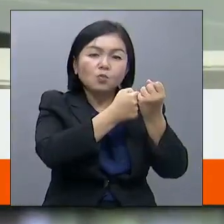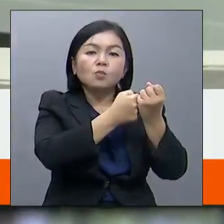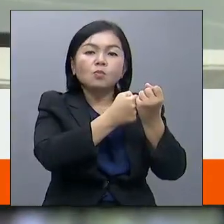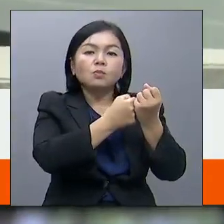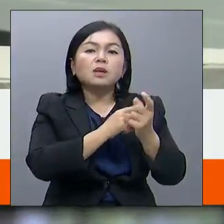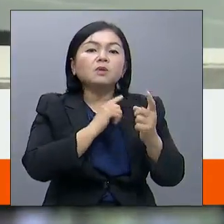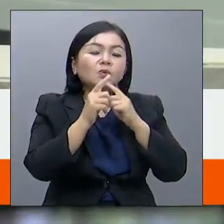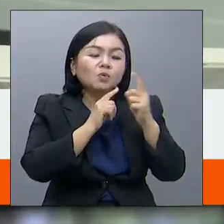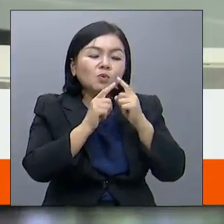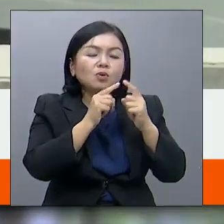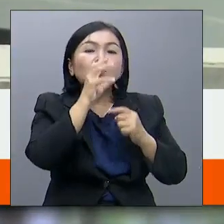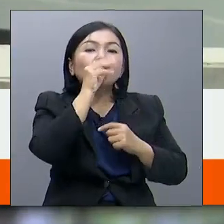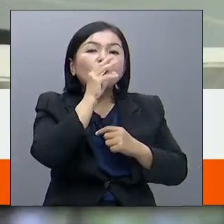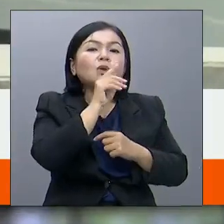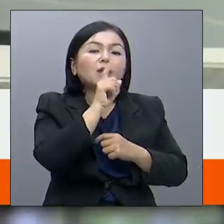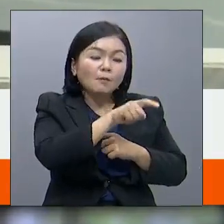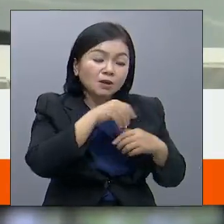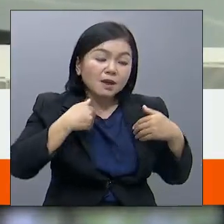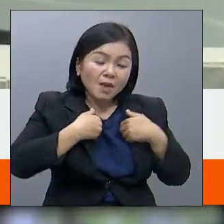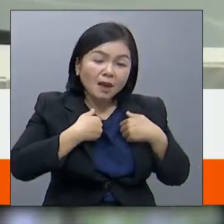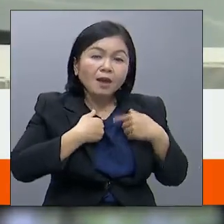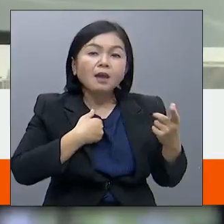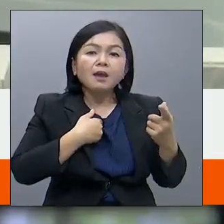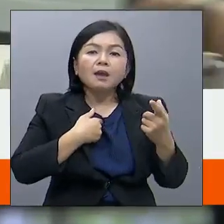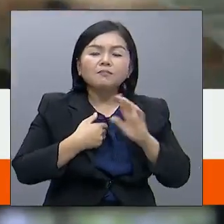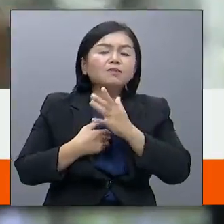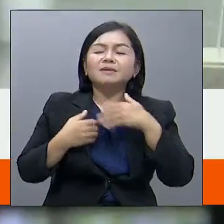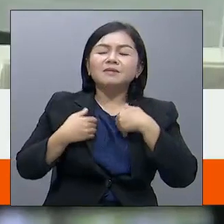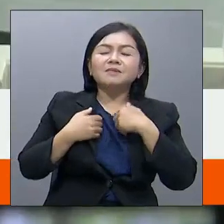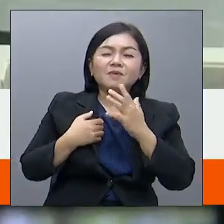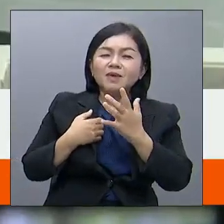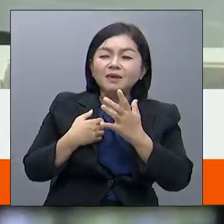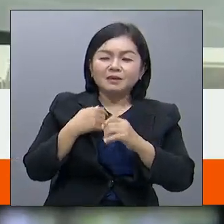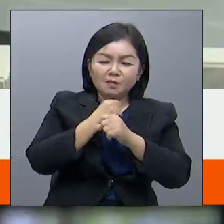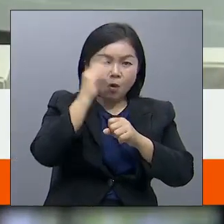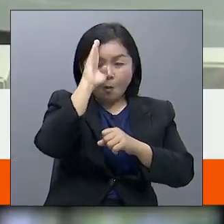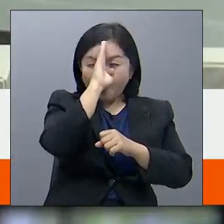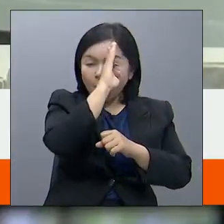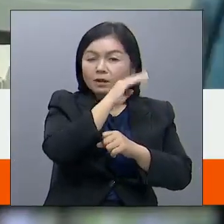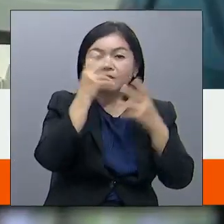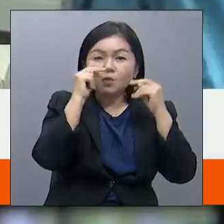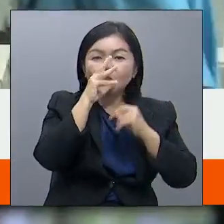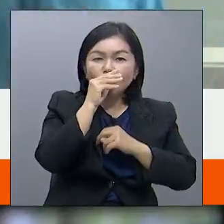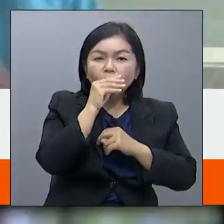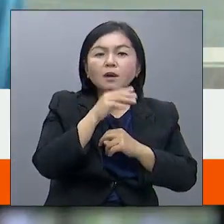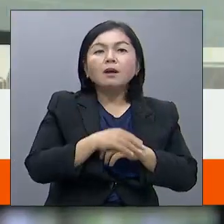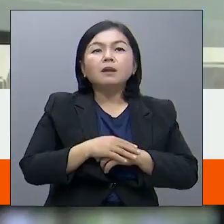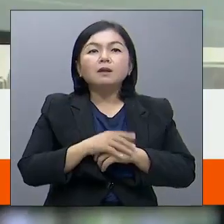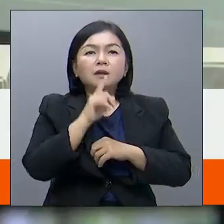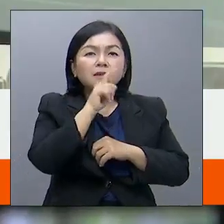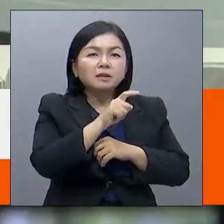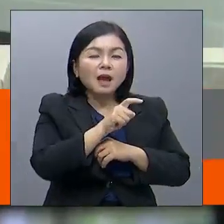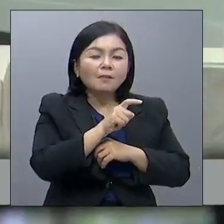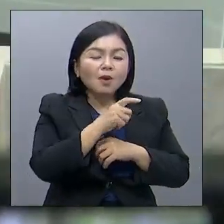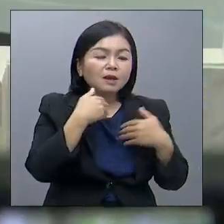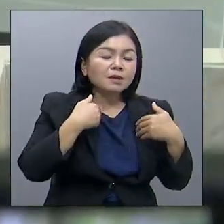ก็ได้แซวไปว่าก็ถามว่าเหนื่อยมั้ยอะไรอย่าเงี้ยค่ะเก็โอ๊ยไม่ไม่เหนื่อยเนี่ยเคมีงานเยอะมากท่านนยกพูดนะคะก็พอถามว่าเหนื่อยมั้ยยังไม่ทันตอบ